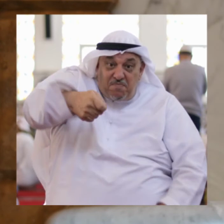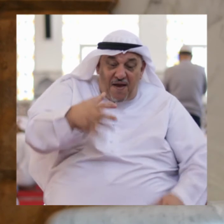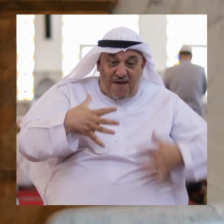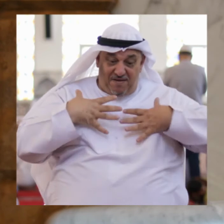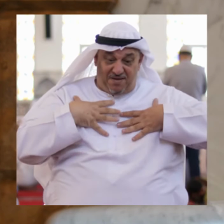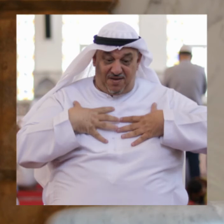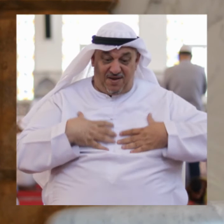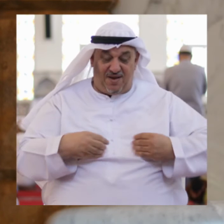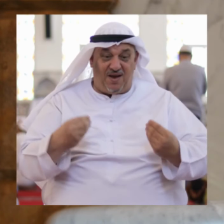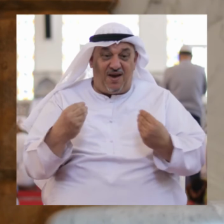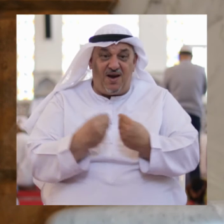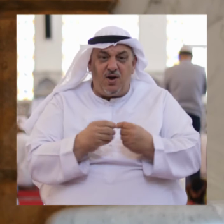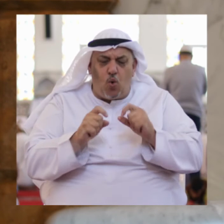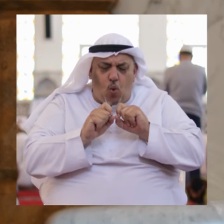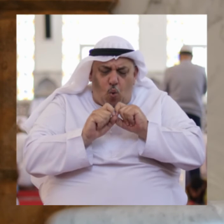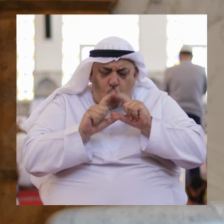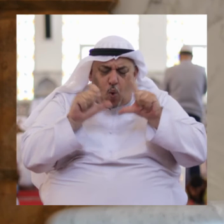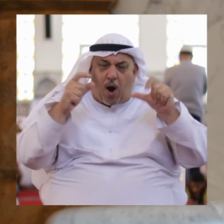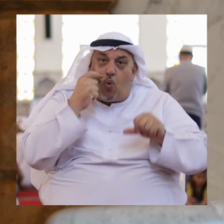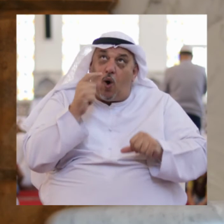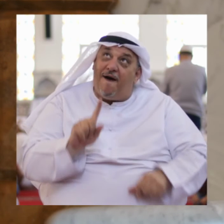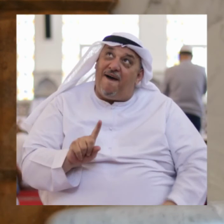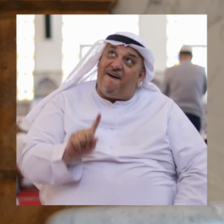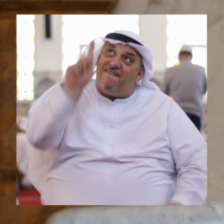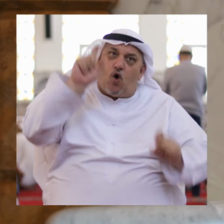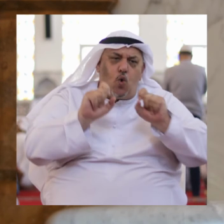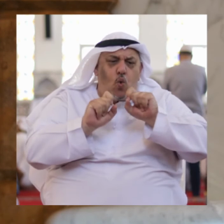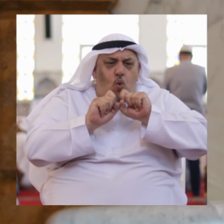نادى مناد من السماء